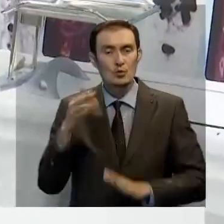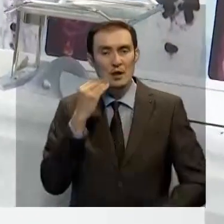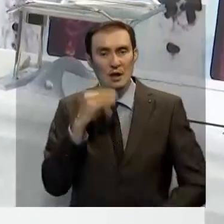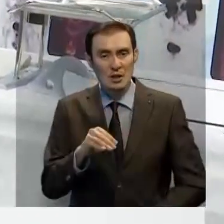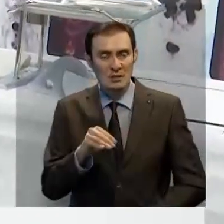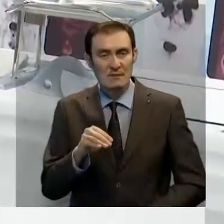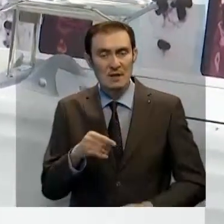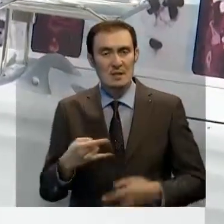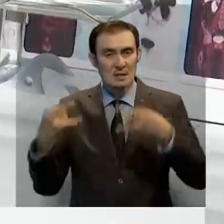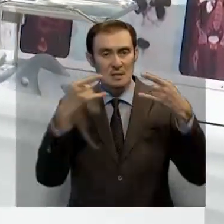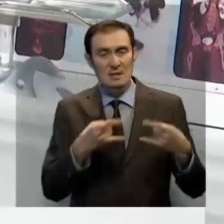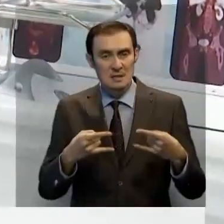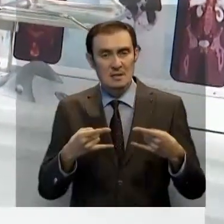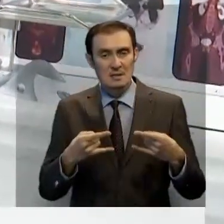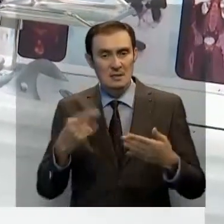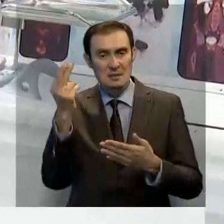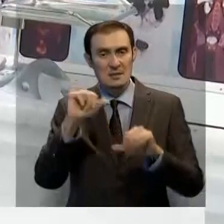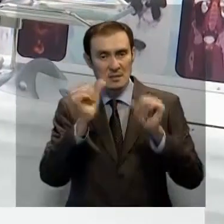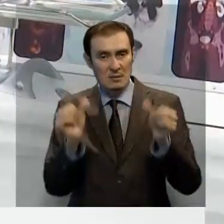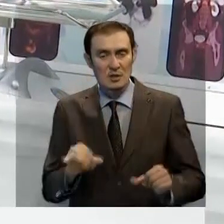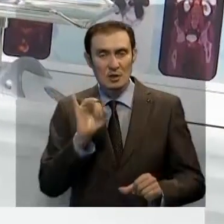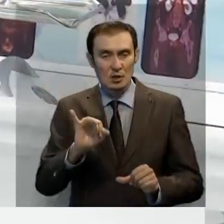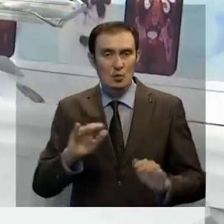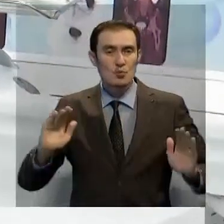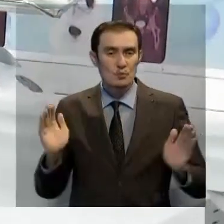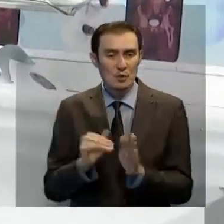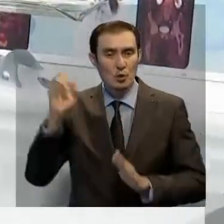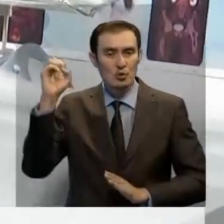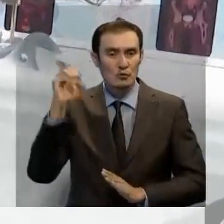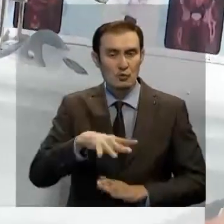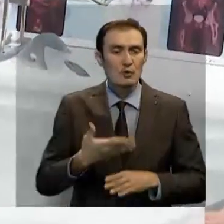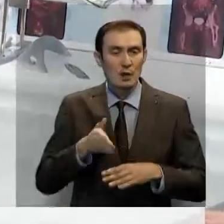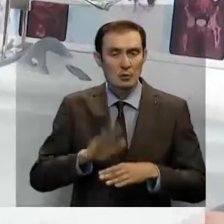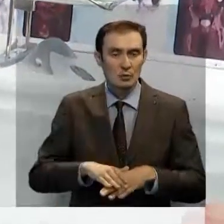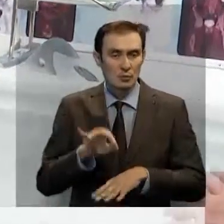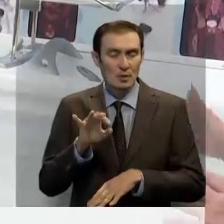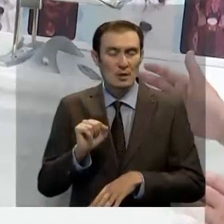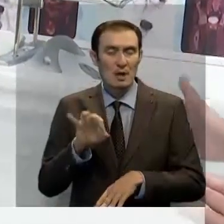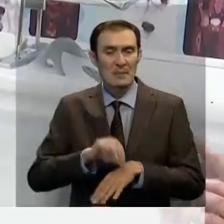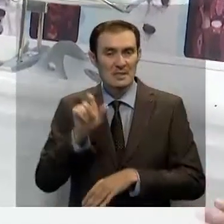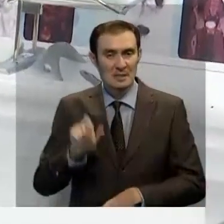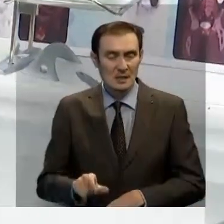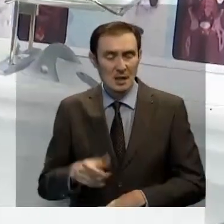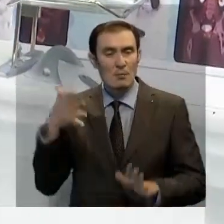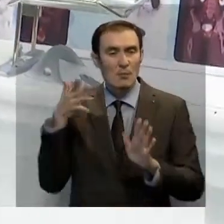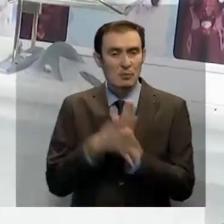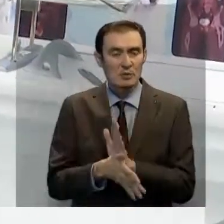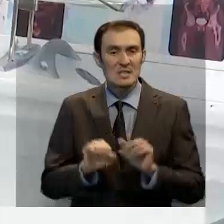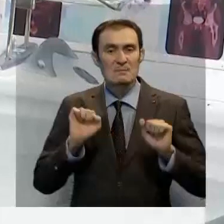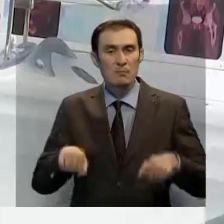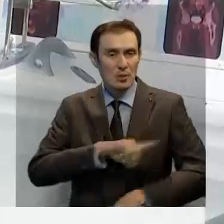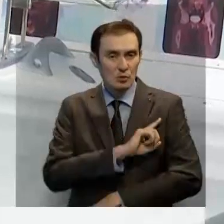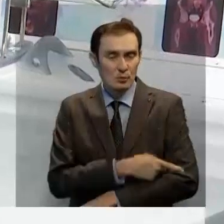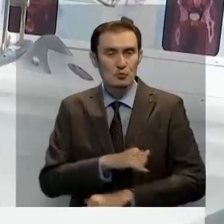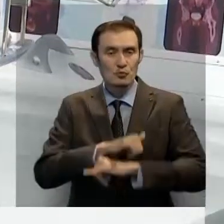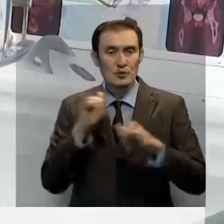качество изображения и снизить лучевую нагрузку на пациента. Пропускная способность данного аппарата